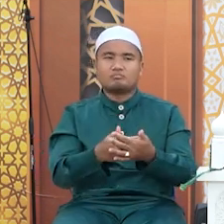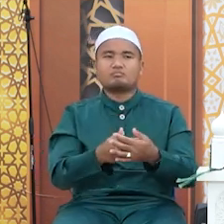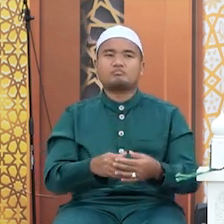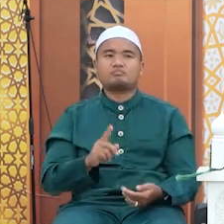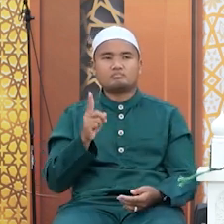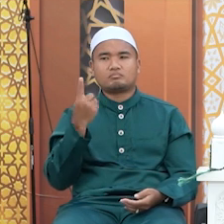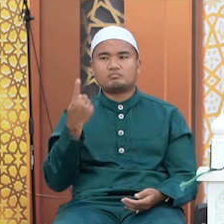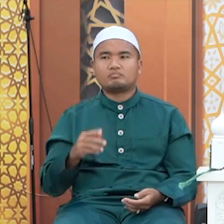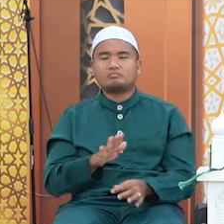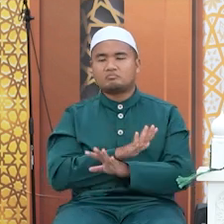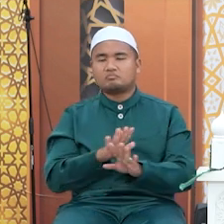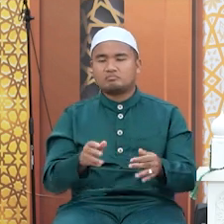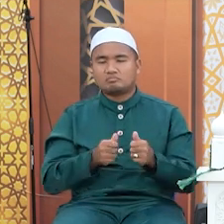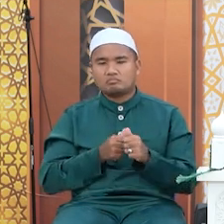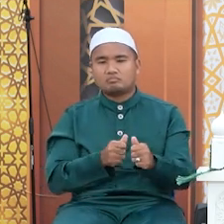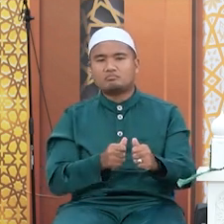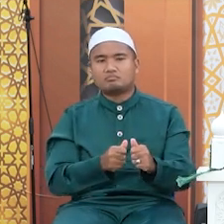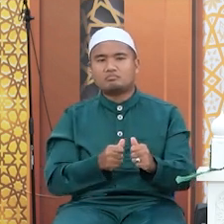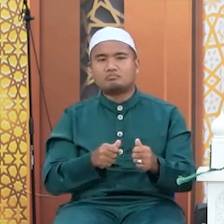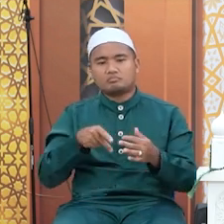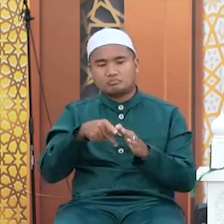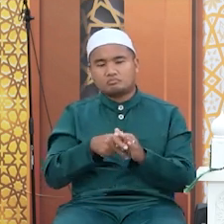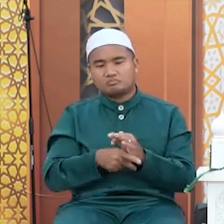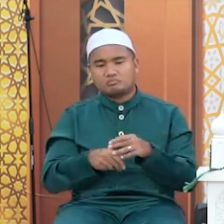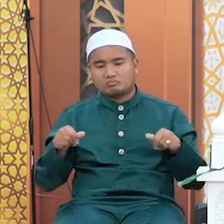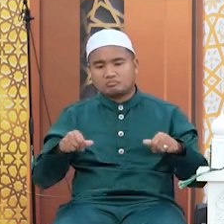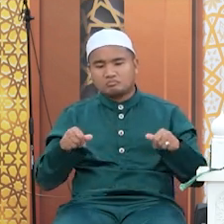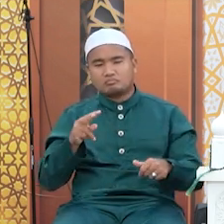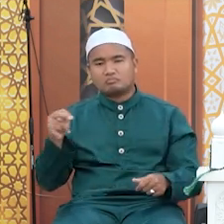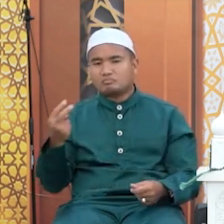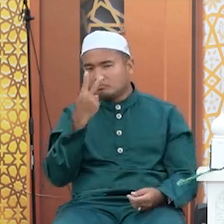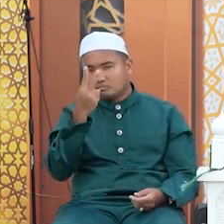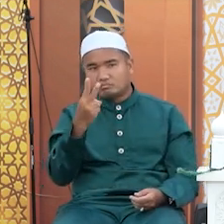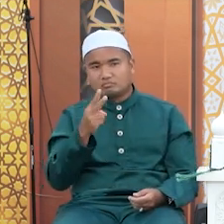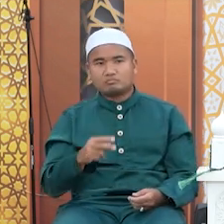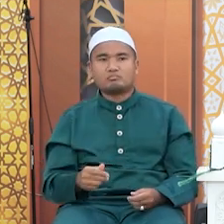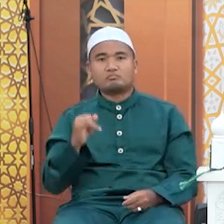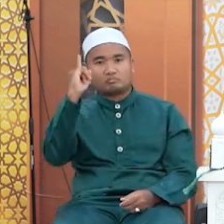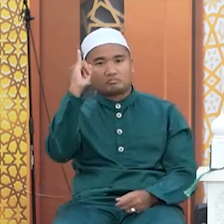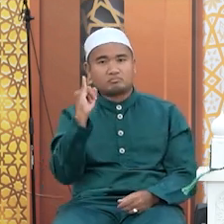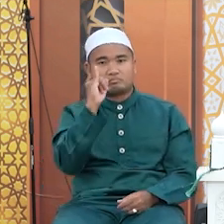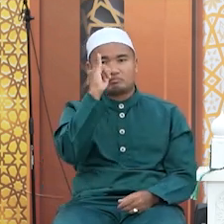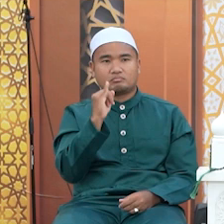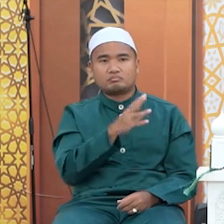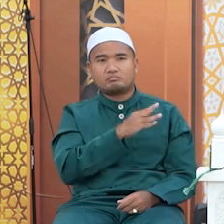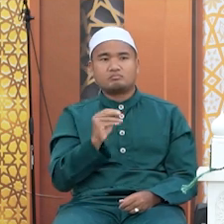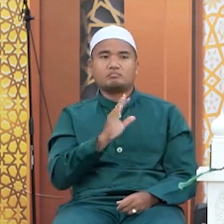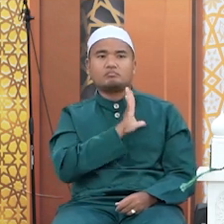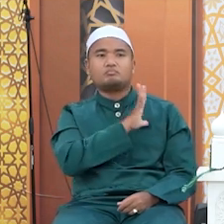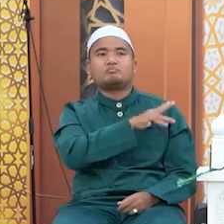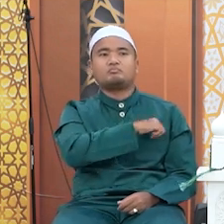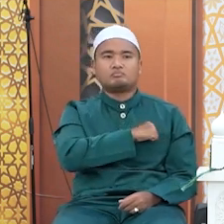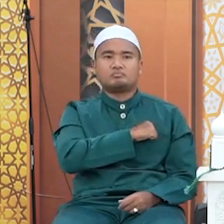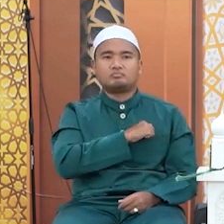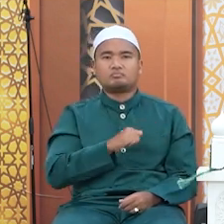antara Yahudi dengan Gaza. Langgar je. Bom sana sini, tak kira budak ke, hak kecil